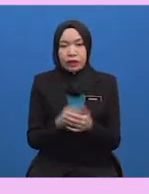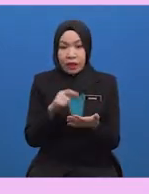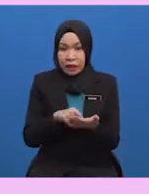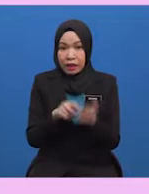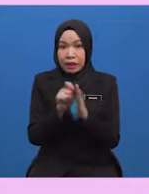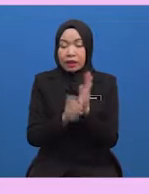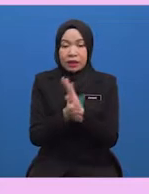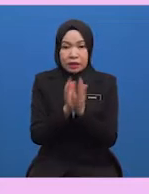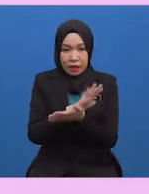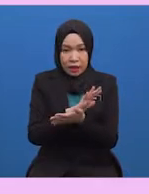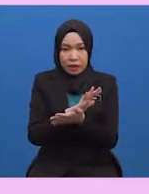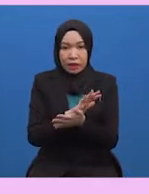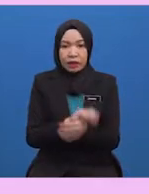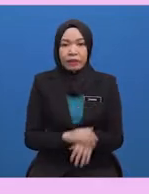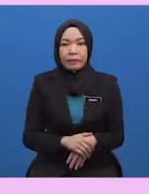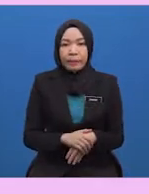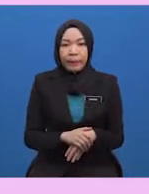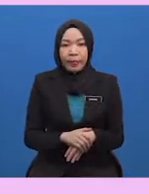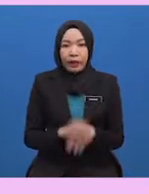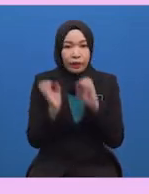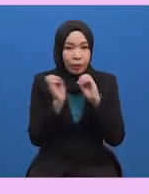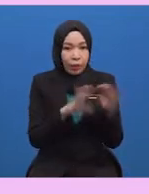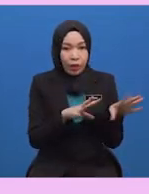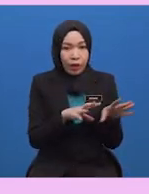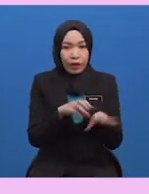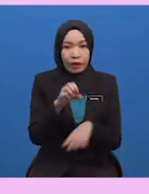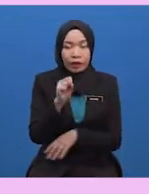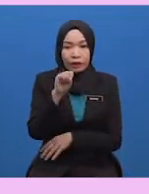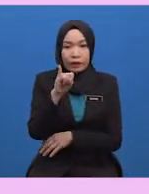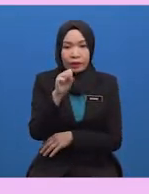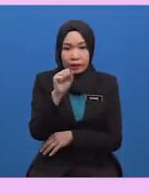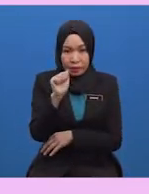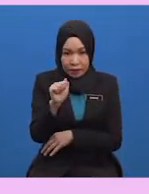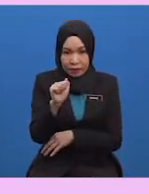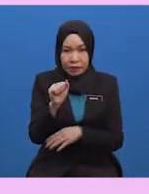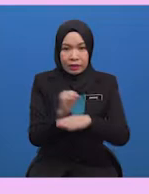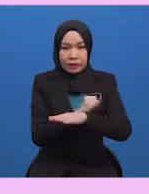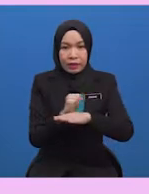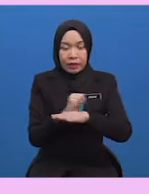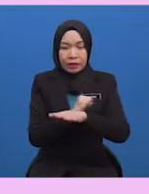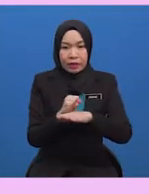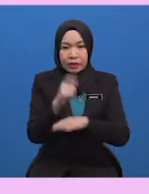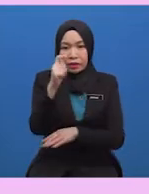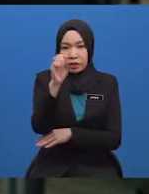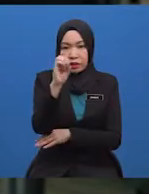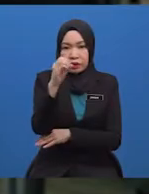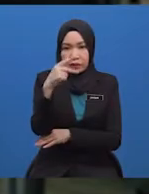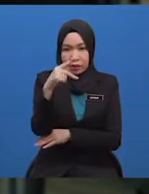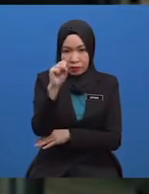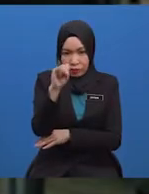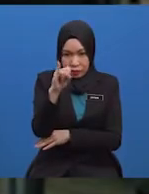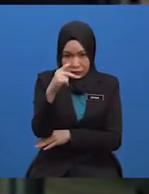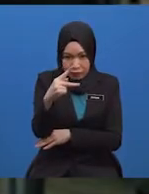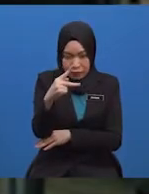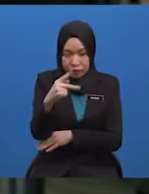apabila pembuangan sisa toksik, sisa domestik dan bahan kimia yang tidak sistematik.